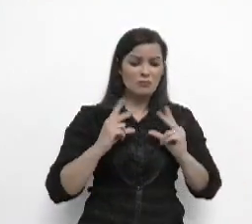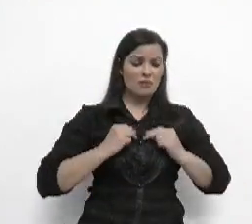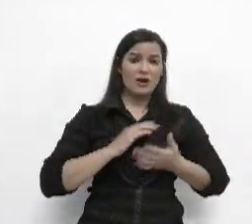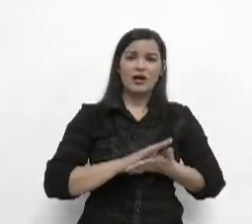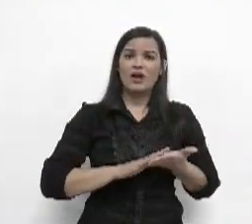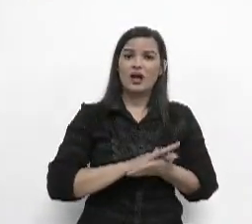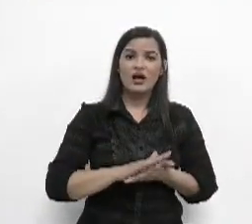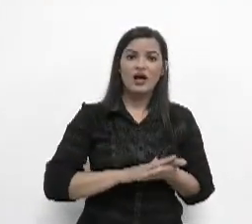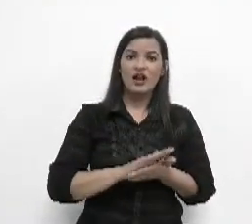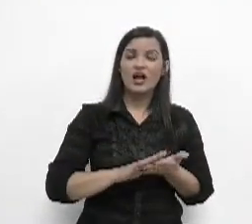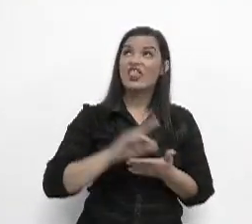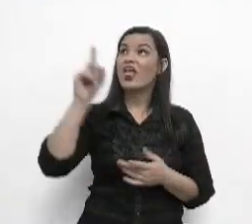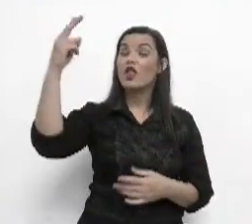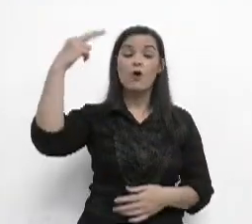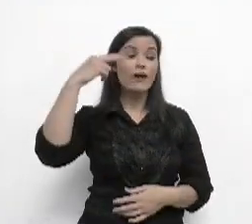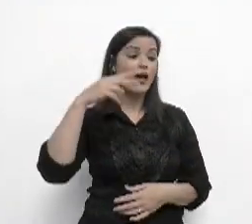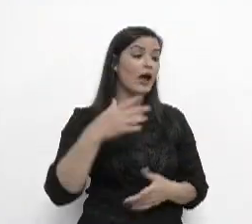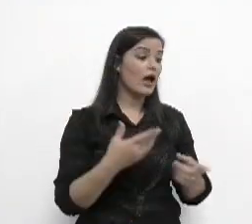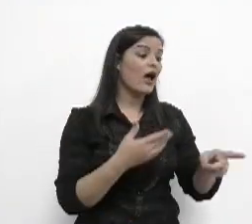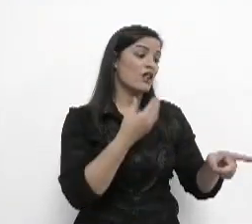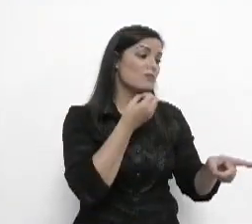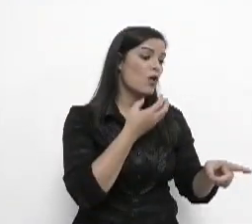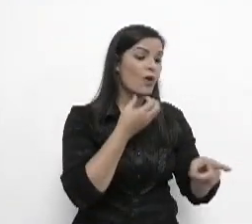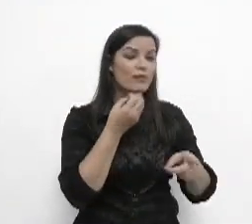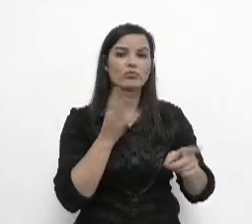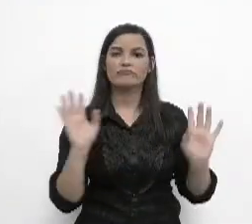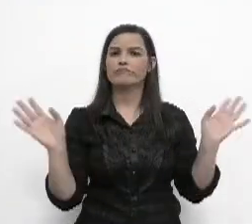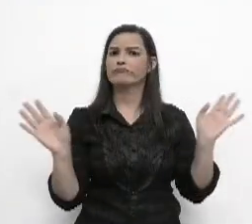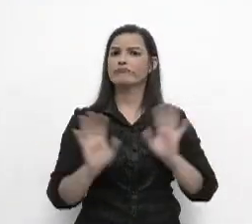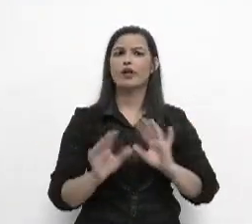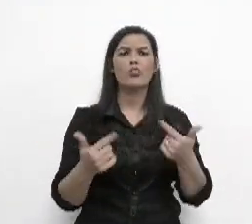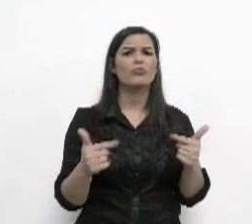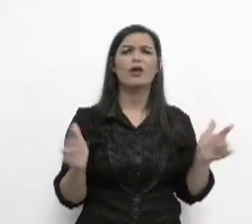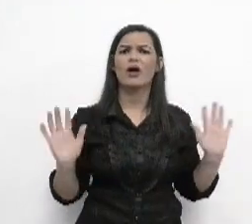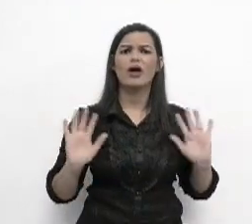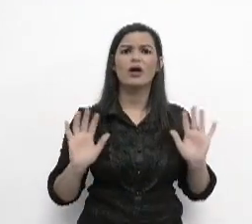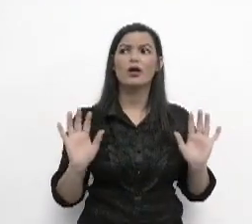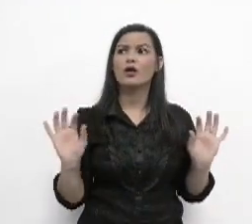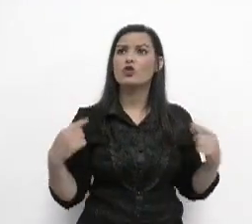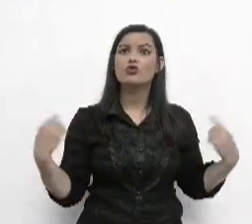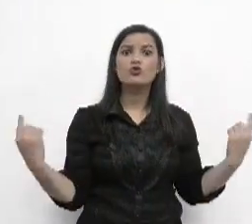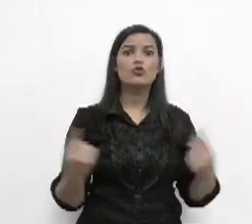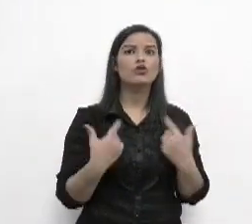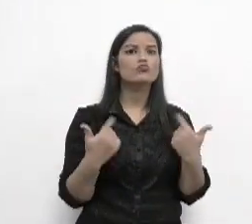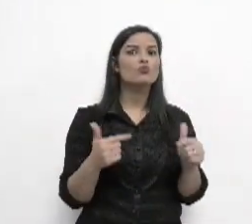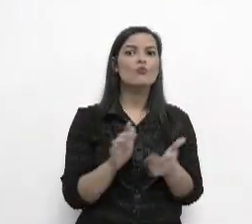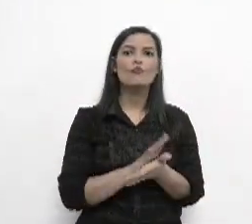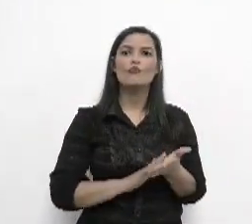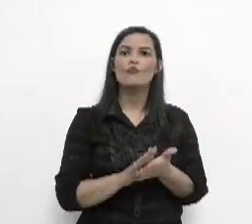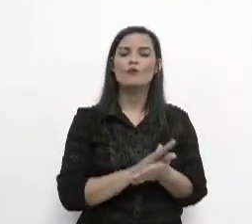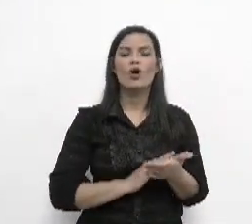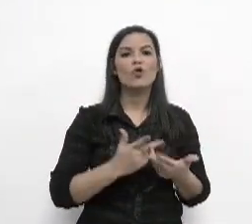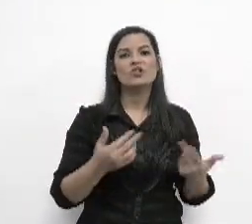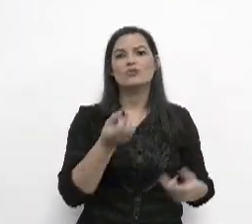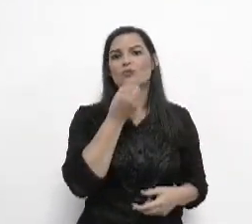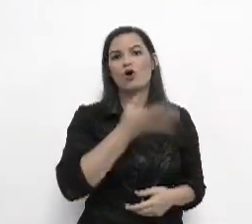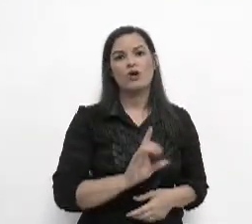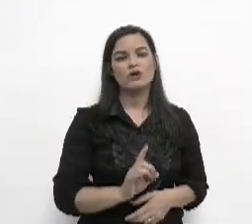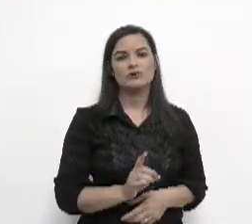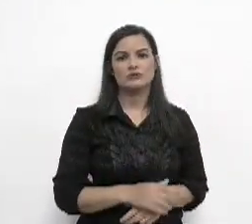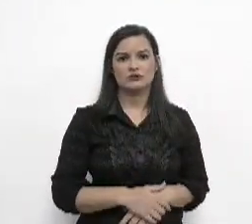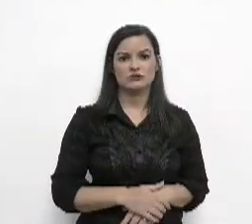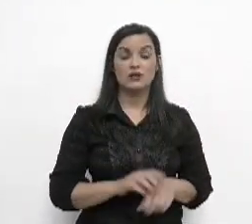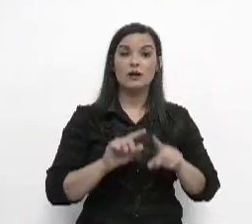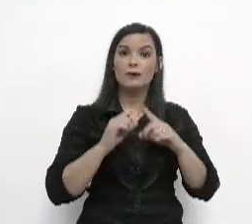조건을 갖추지 못했습니다. Nós não tínhamos condição nenhuma para sermos essas pessoas. 그럼에도 불구하고 하나님은 우리를 하나님의 사역자들로 세워주셨습니다.